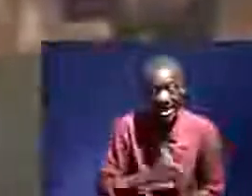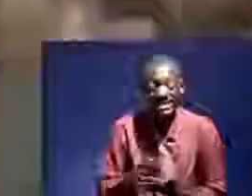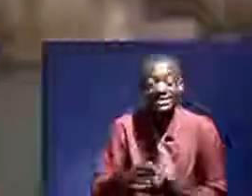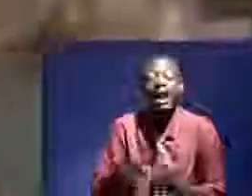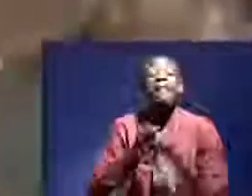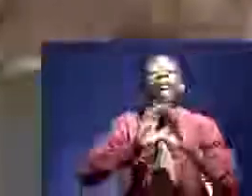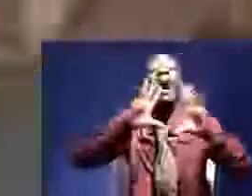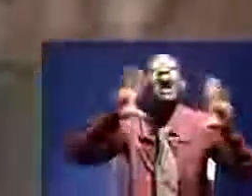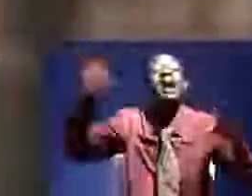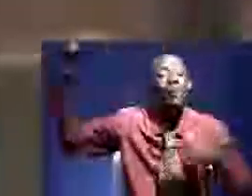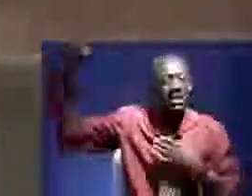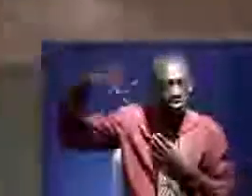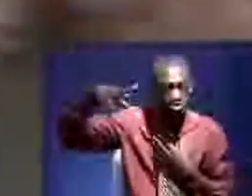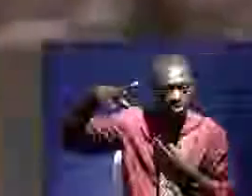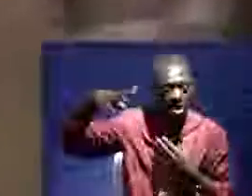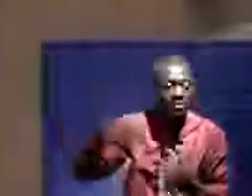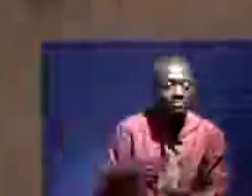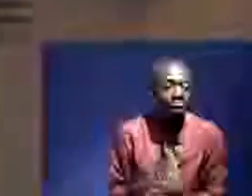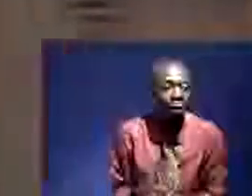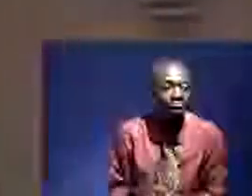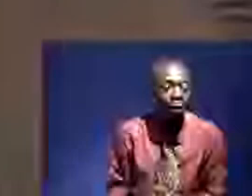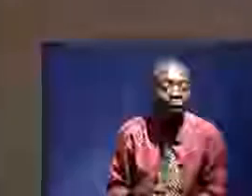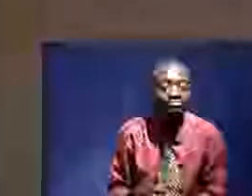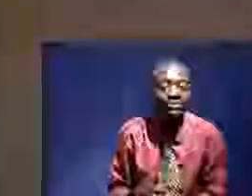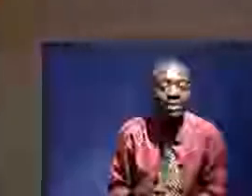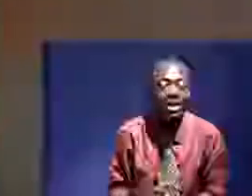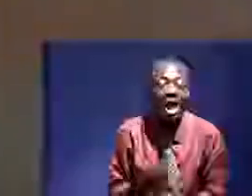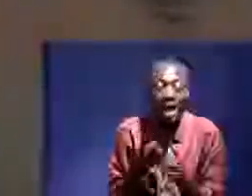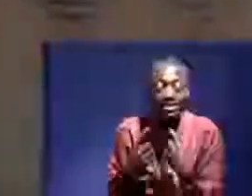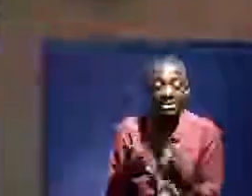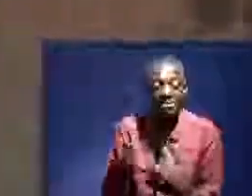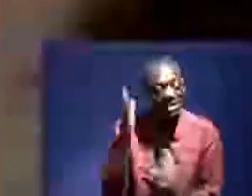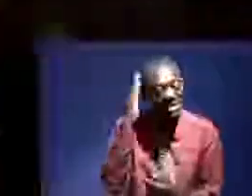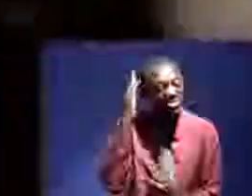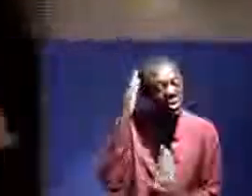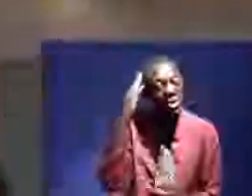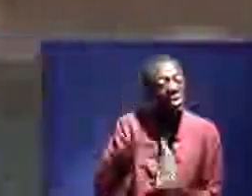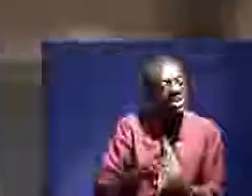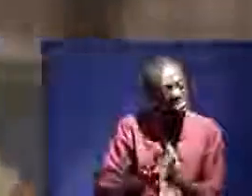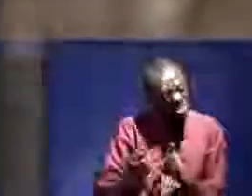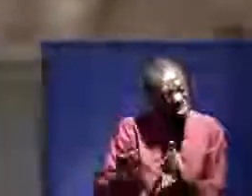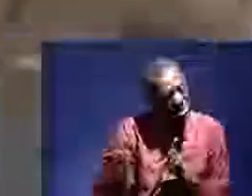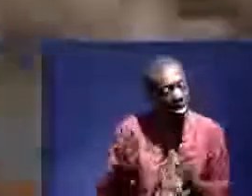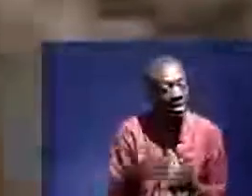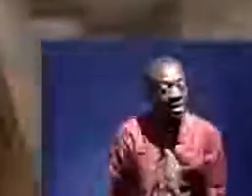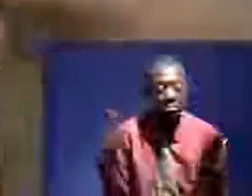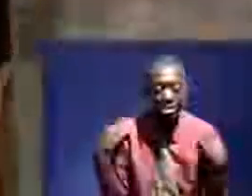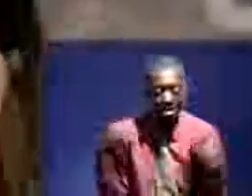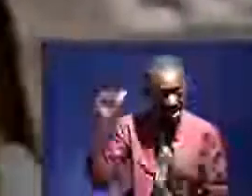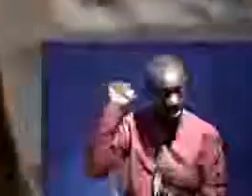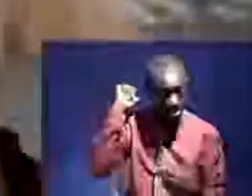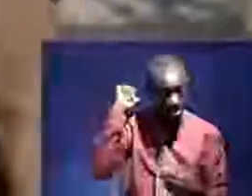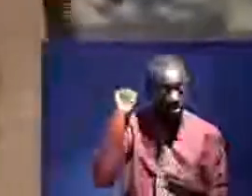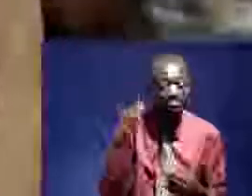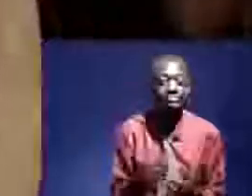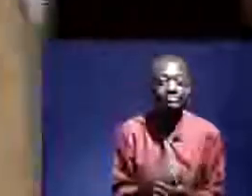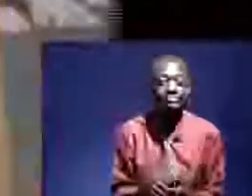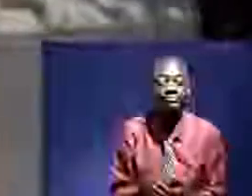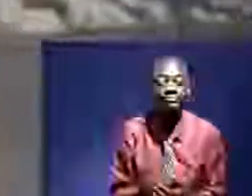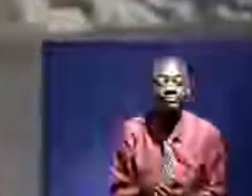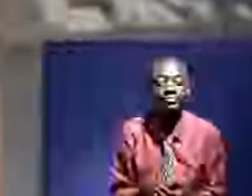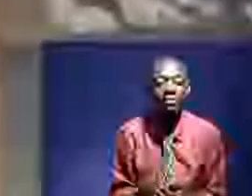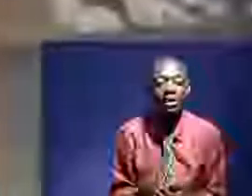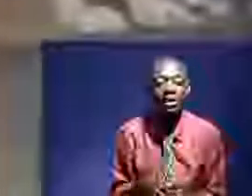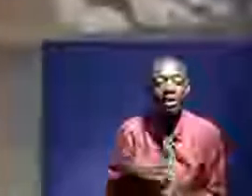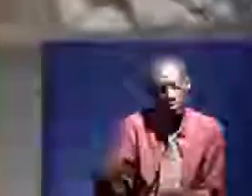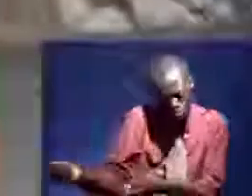wa jua. With your head erect. Kichwa kikiwa kimenyooka. Your shoulders back. Mabega nyuma. And take deep breaths. Alafu